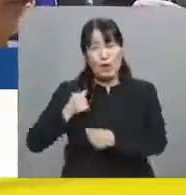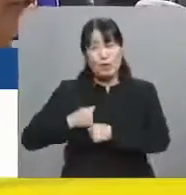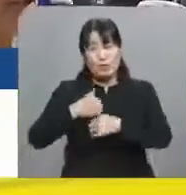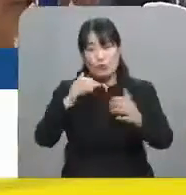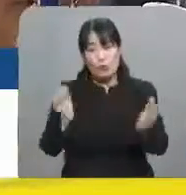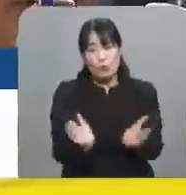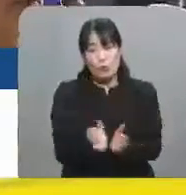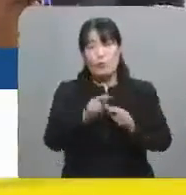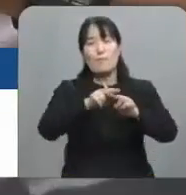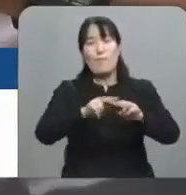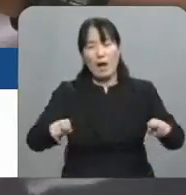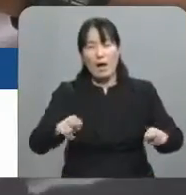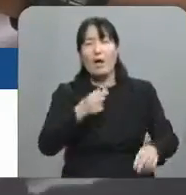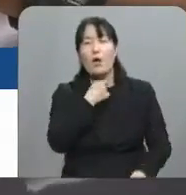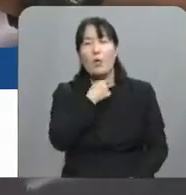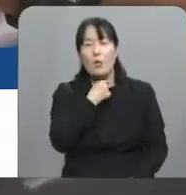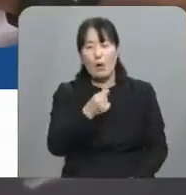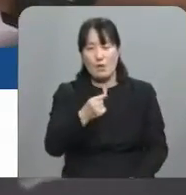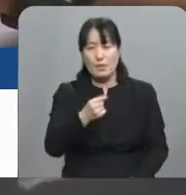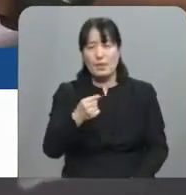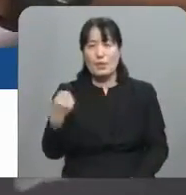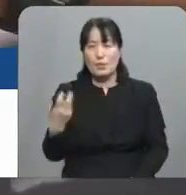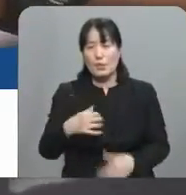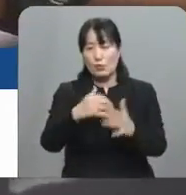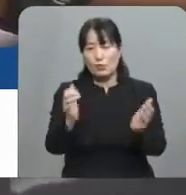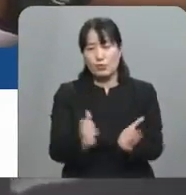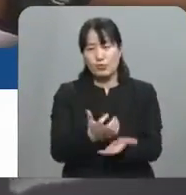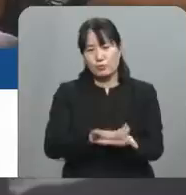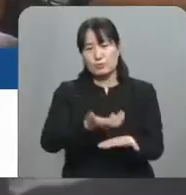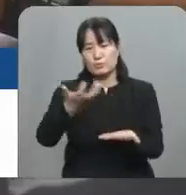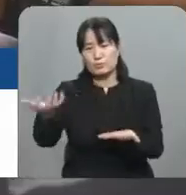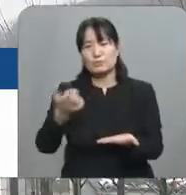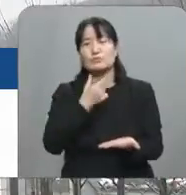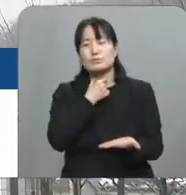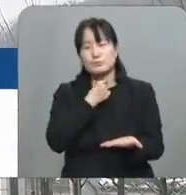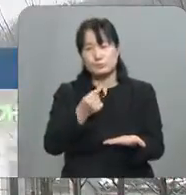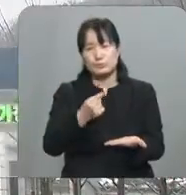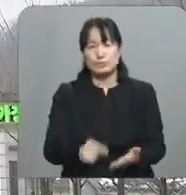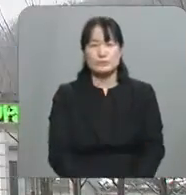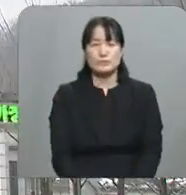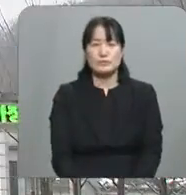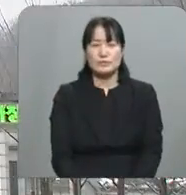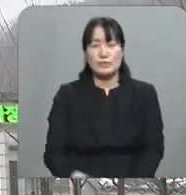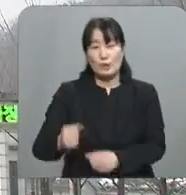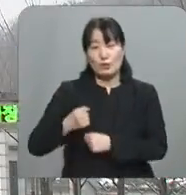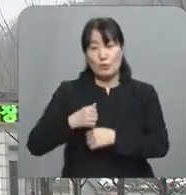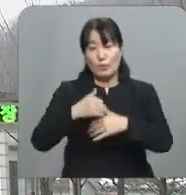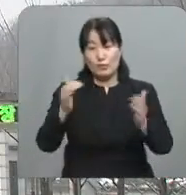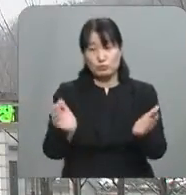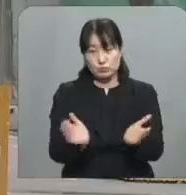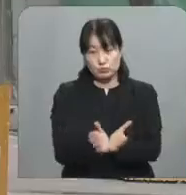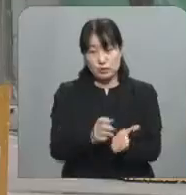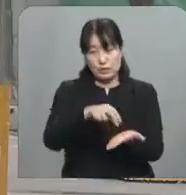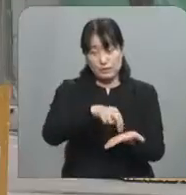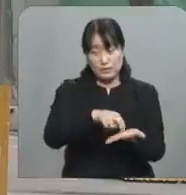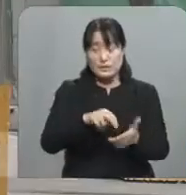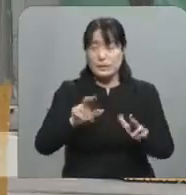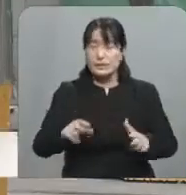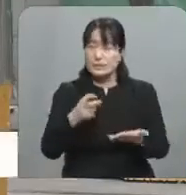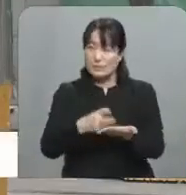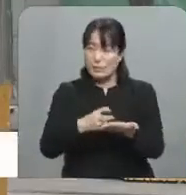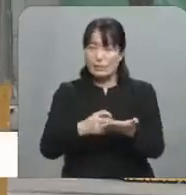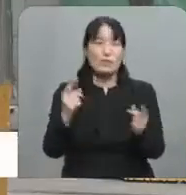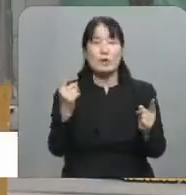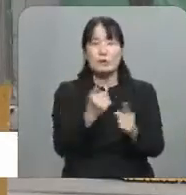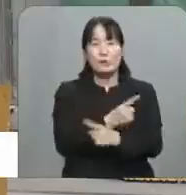해체를 요구하고 또 비행단 이전을 요구하는 국방부는 당장 시행할 법안의 내용을